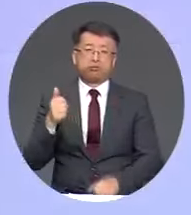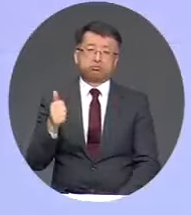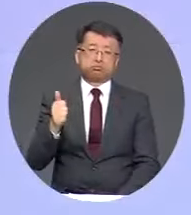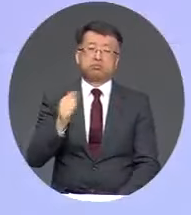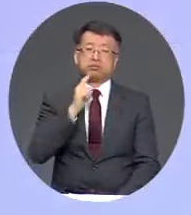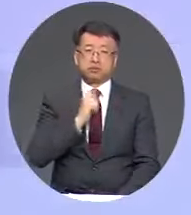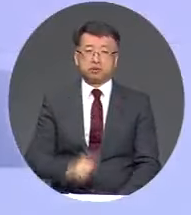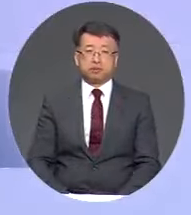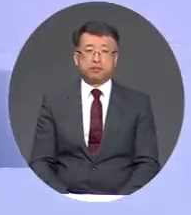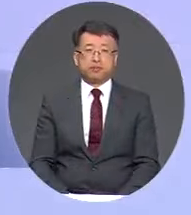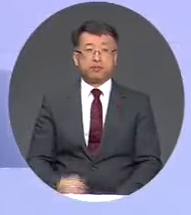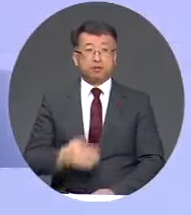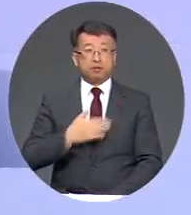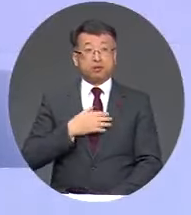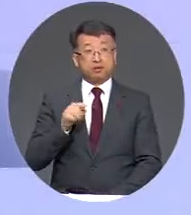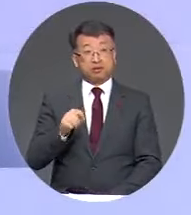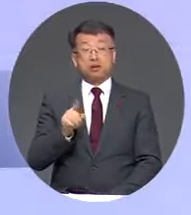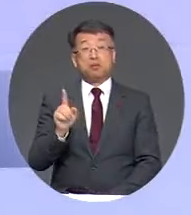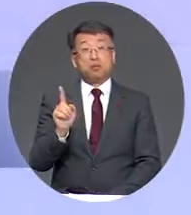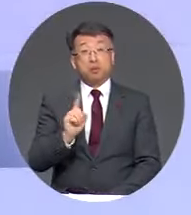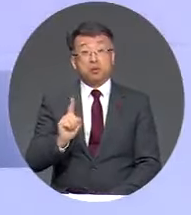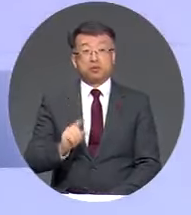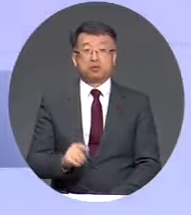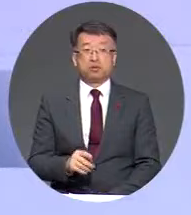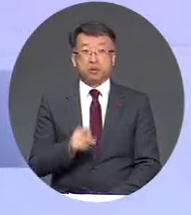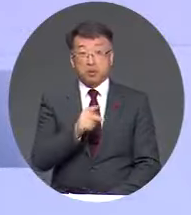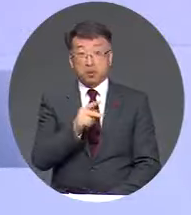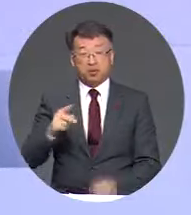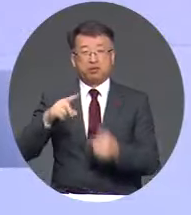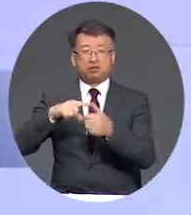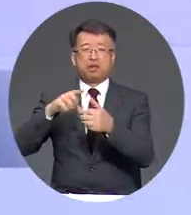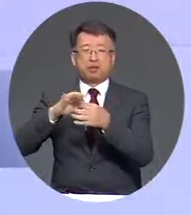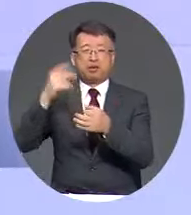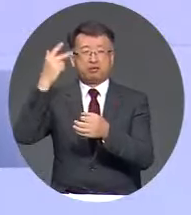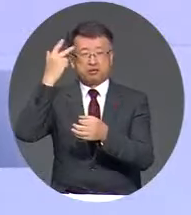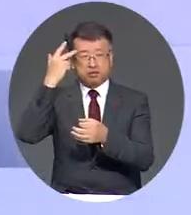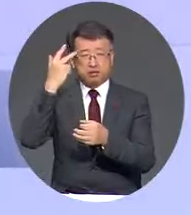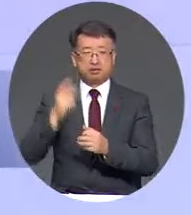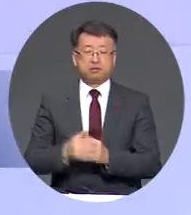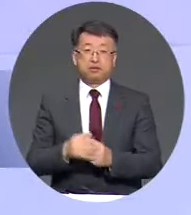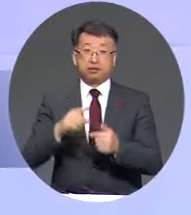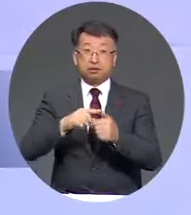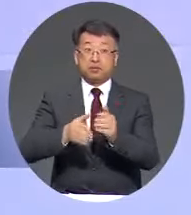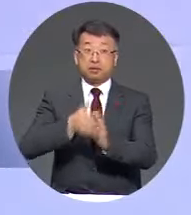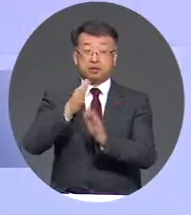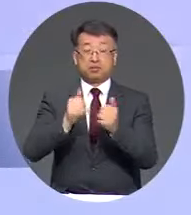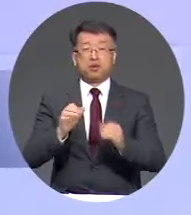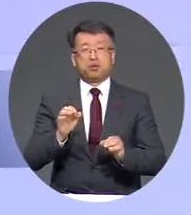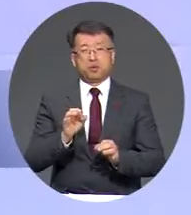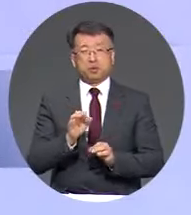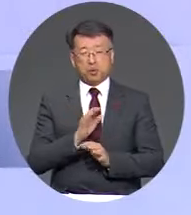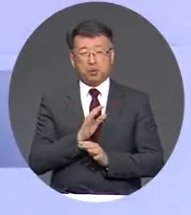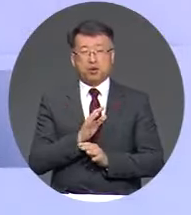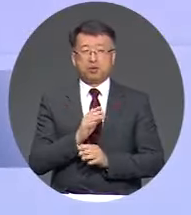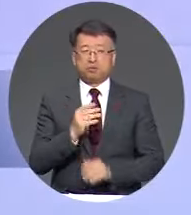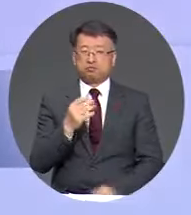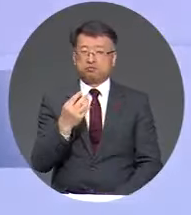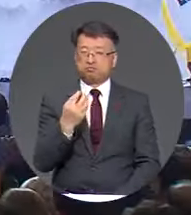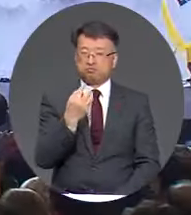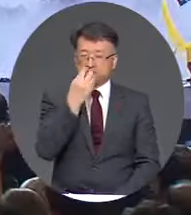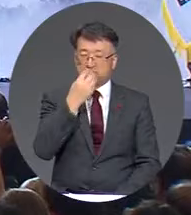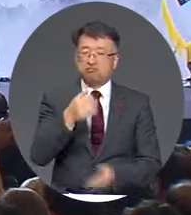저는 이것이야말로 경남의 정신이고 경남 시민들의 놀라운 품격이라고